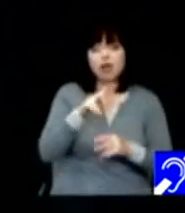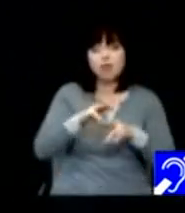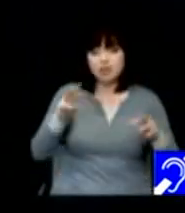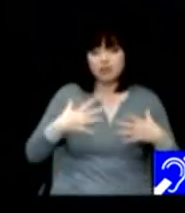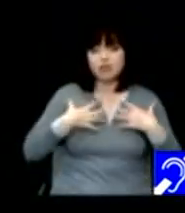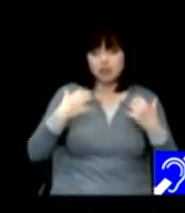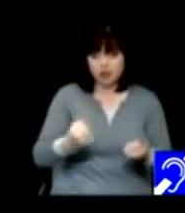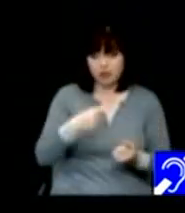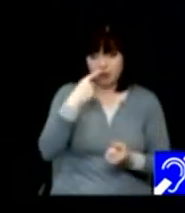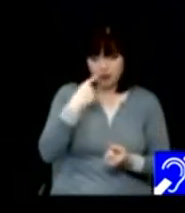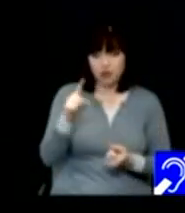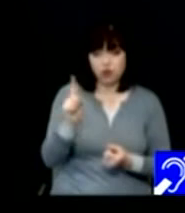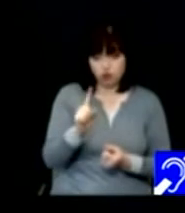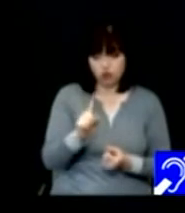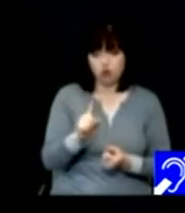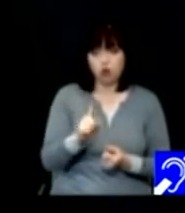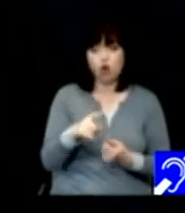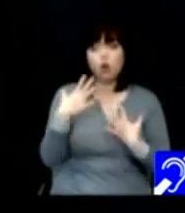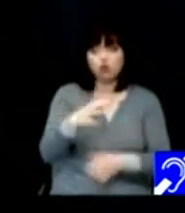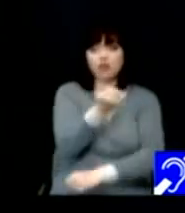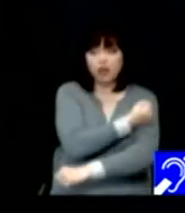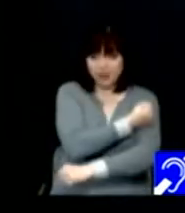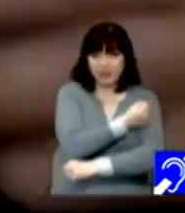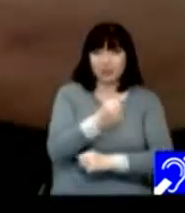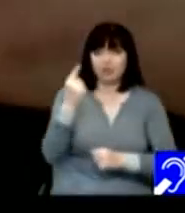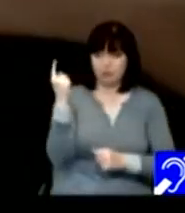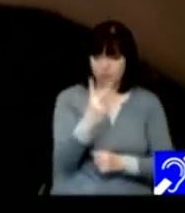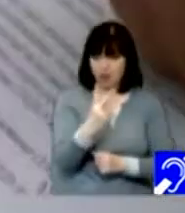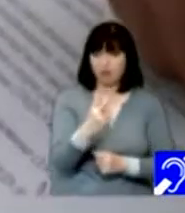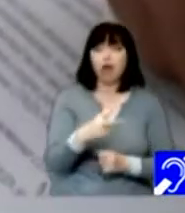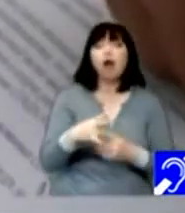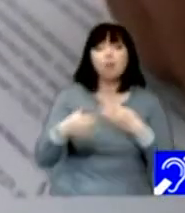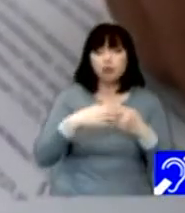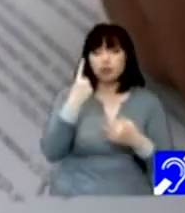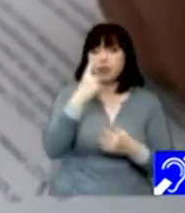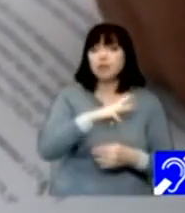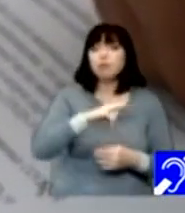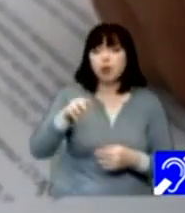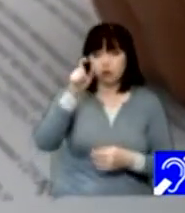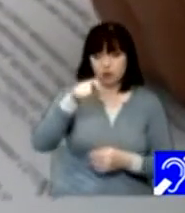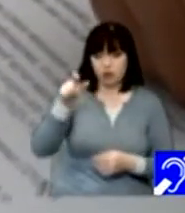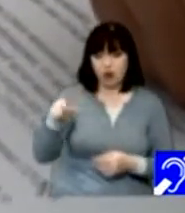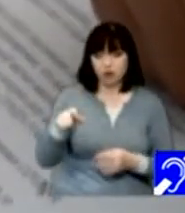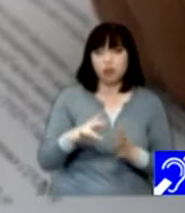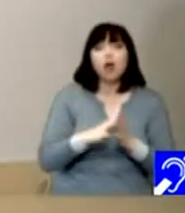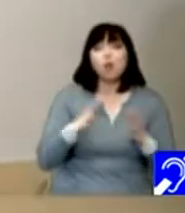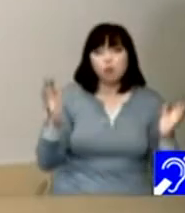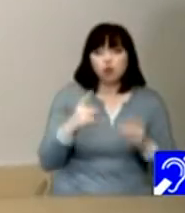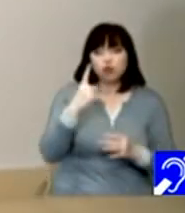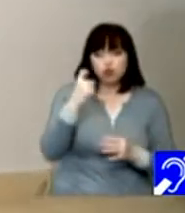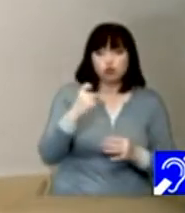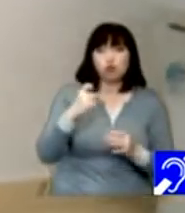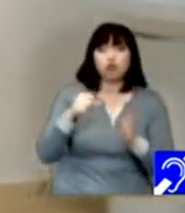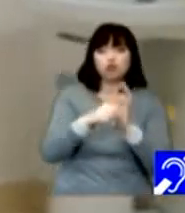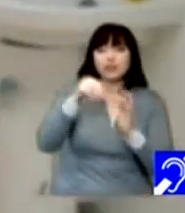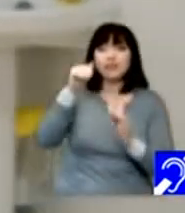Ministerului Sănătății, în Republica Moldova s-au vaccinat cu schema completă aproape 1 milion de cetățeni. Peste 106.000 de